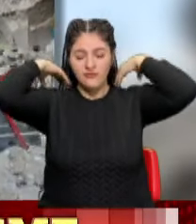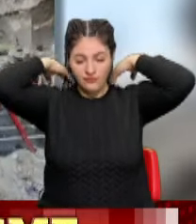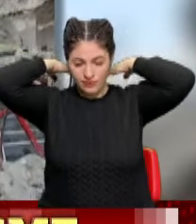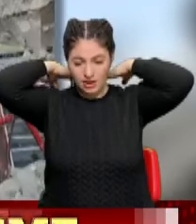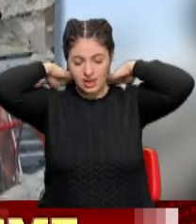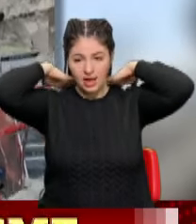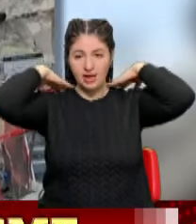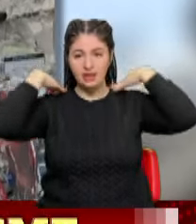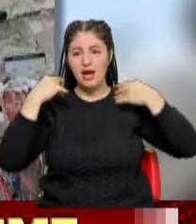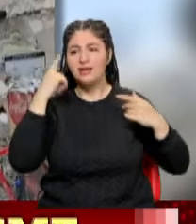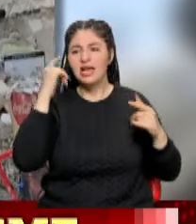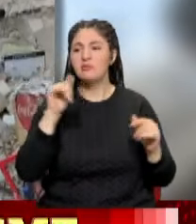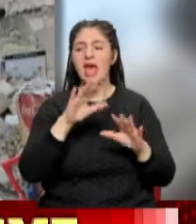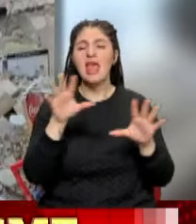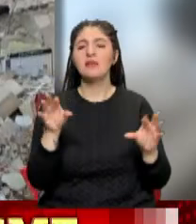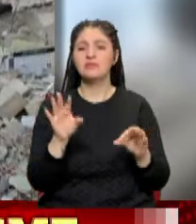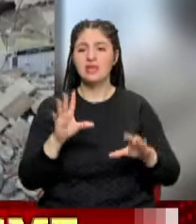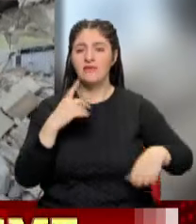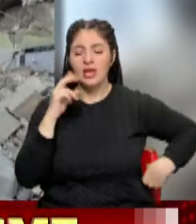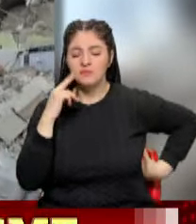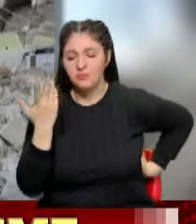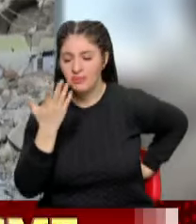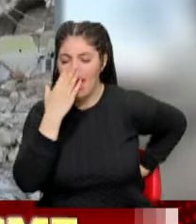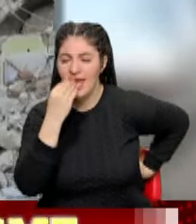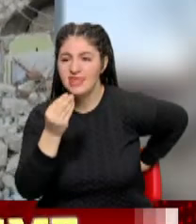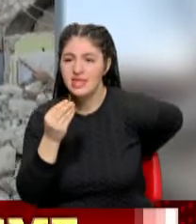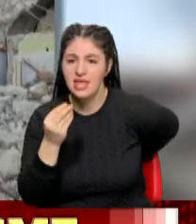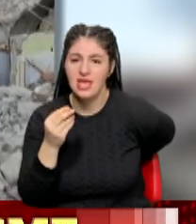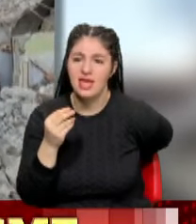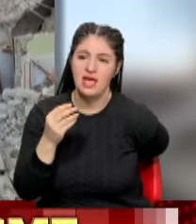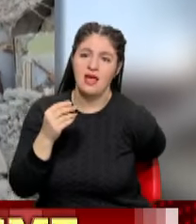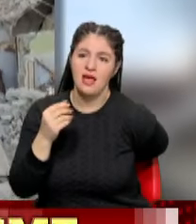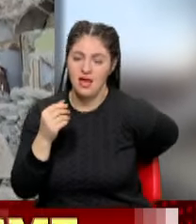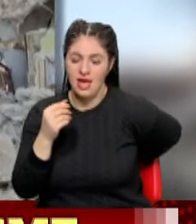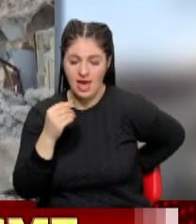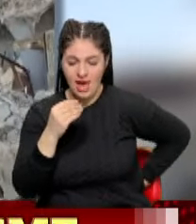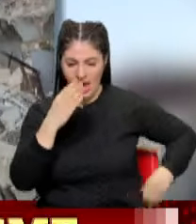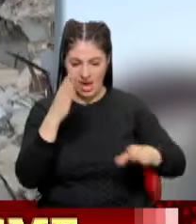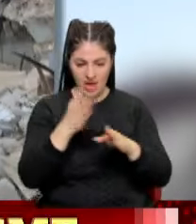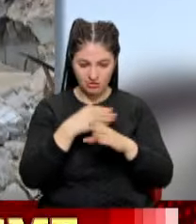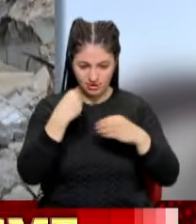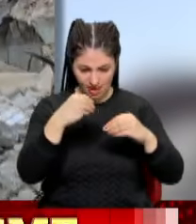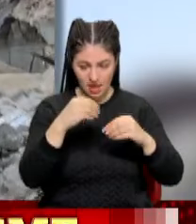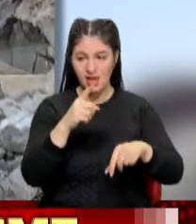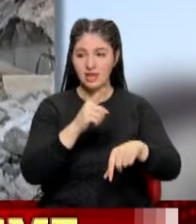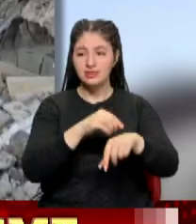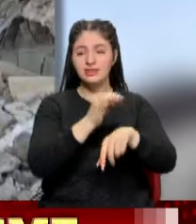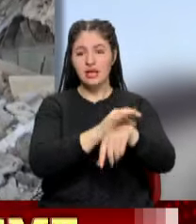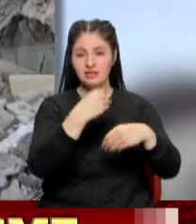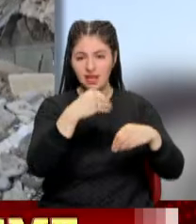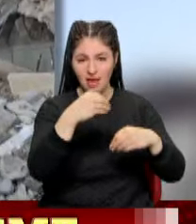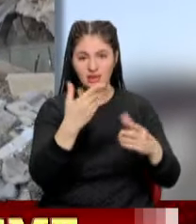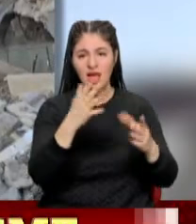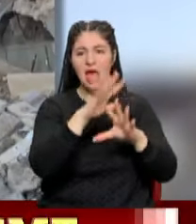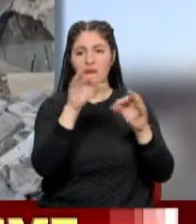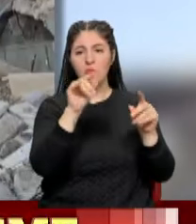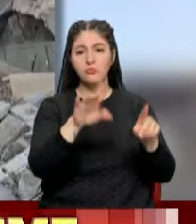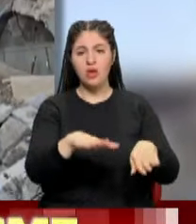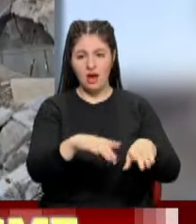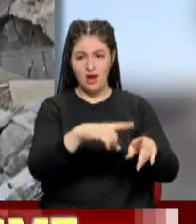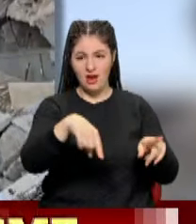esnafı, efendime söyleyeyim, hediyelik eşya satan, saatçisi, hepsi tamamen bu gördüğünüz